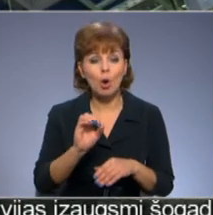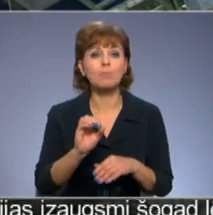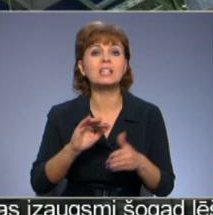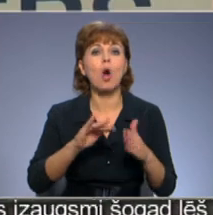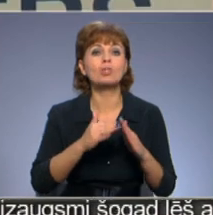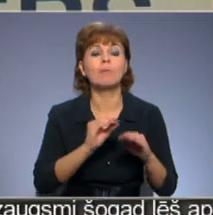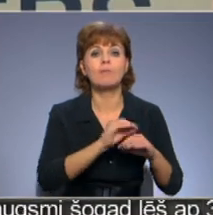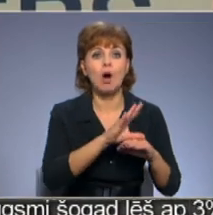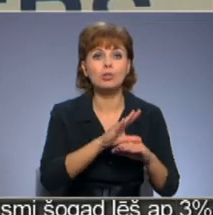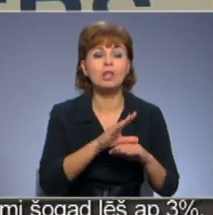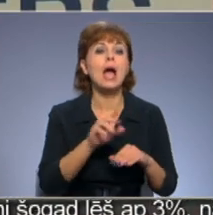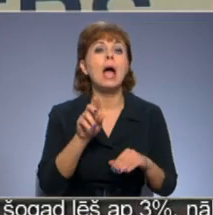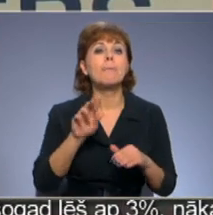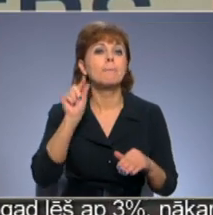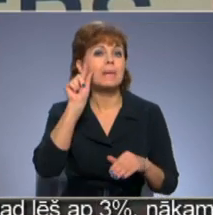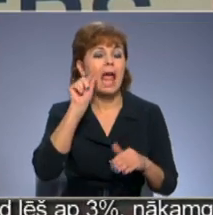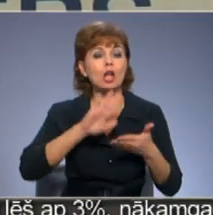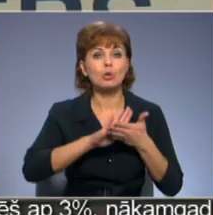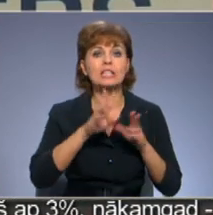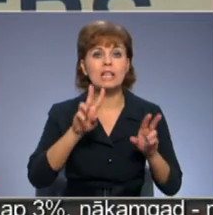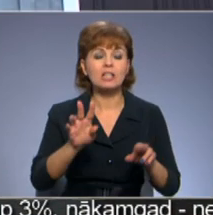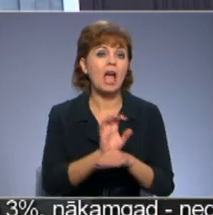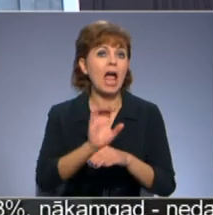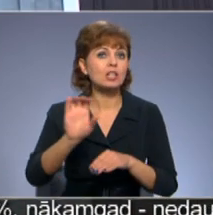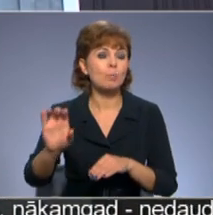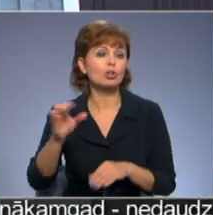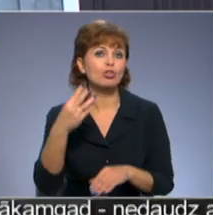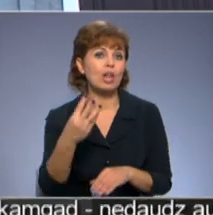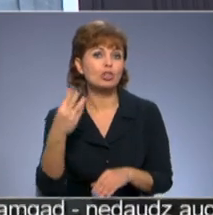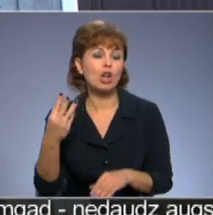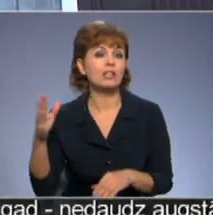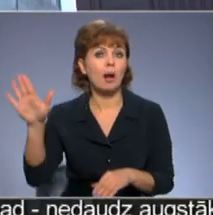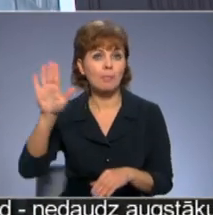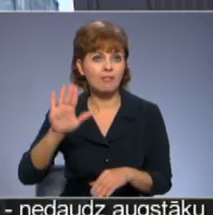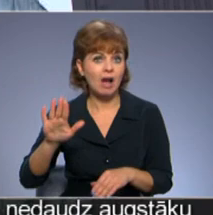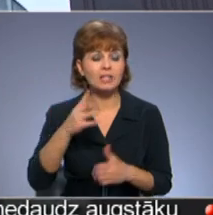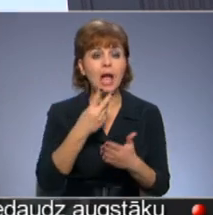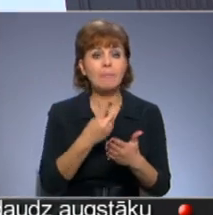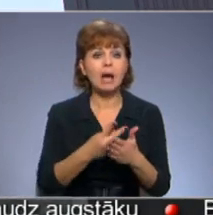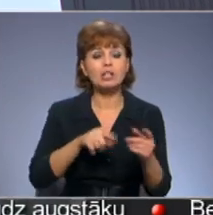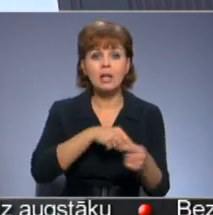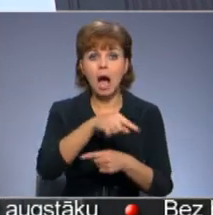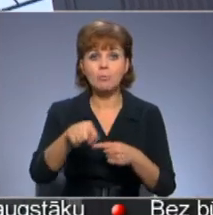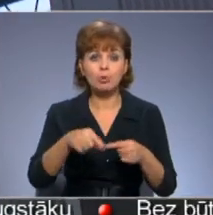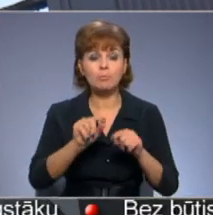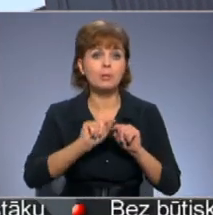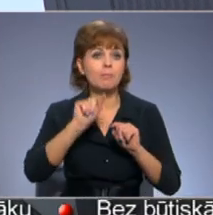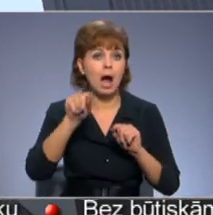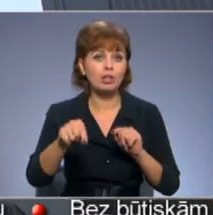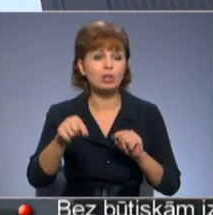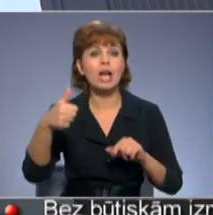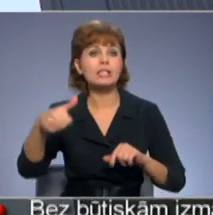atbalstu. Akciju sabiedrība Preļu sirs šobrīd produkciju eksportē uz 44 valstīm. Paredzams, ka apgrozījums šogad pārsniegs